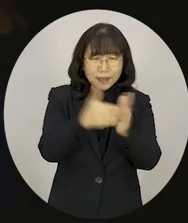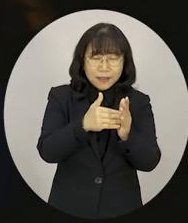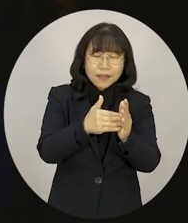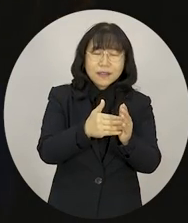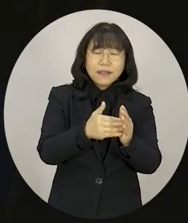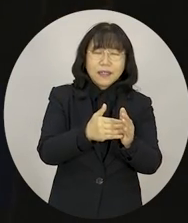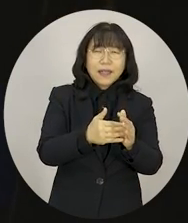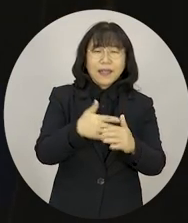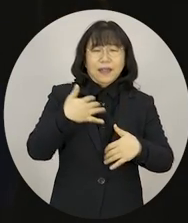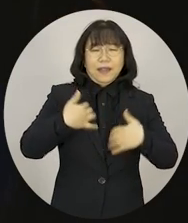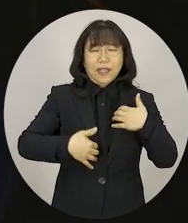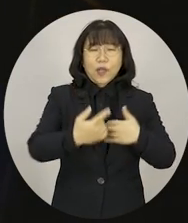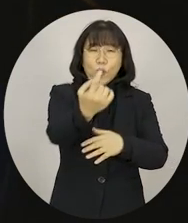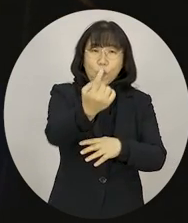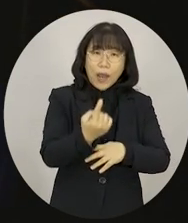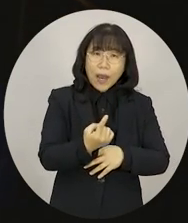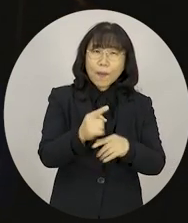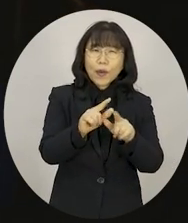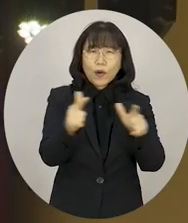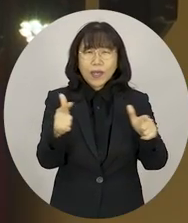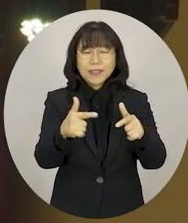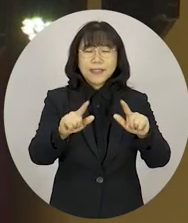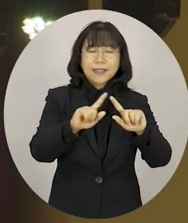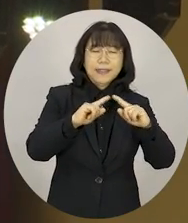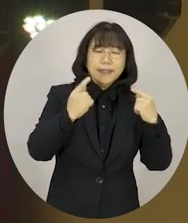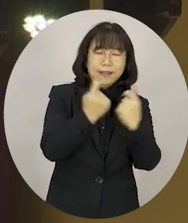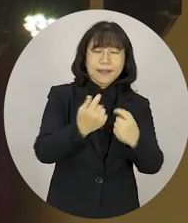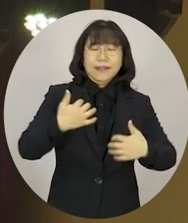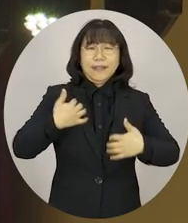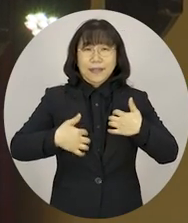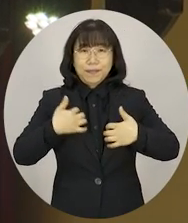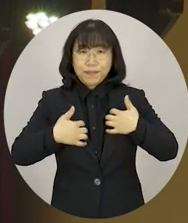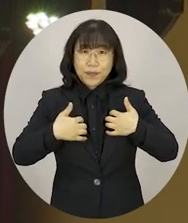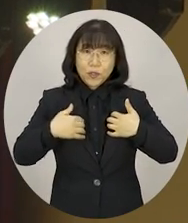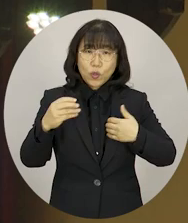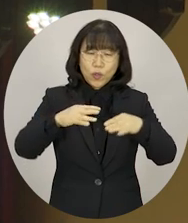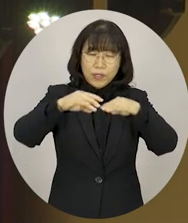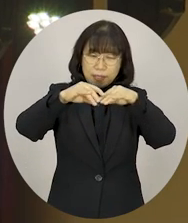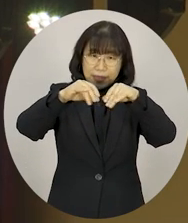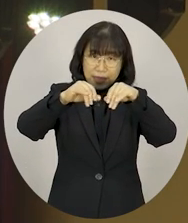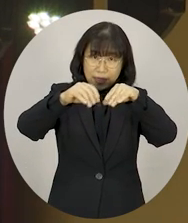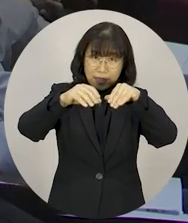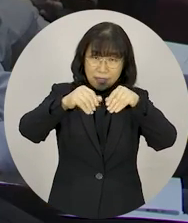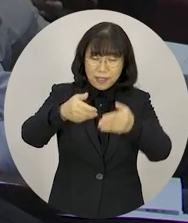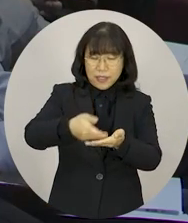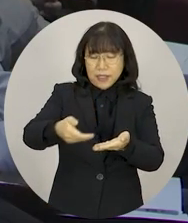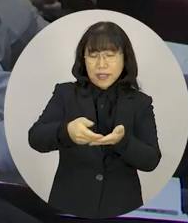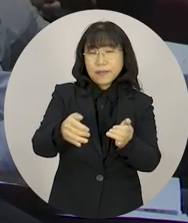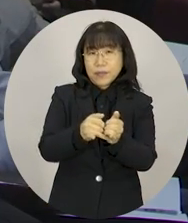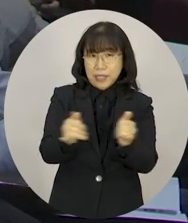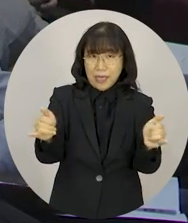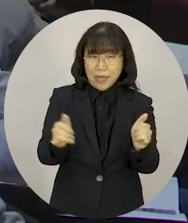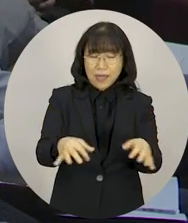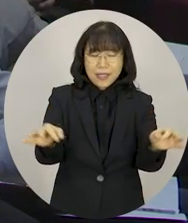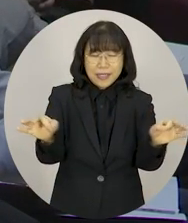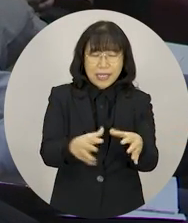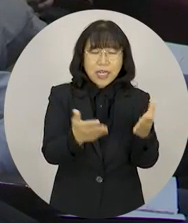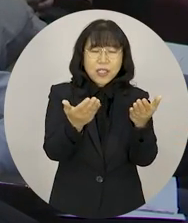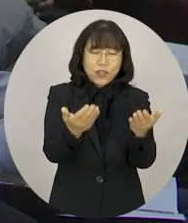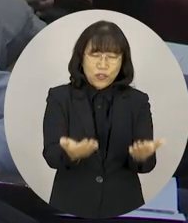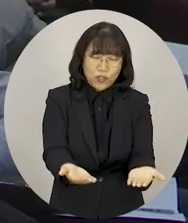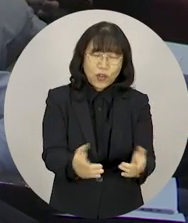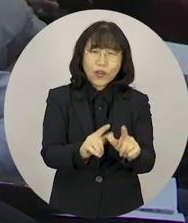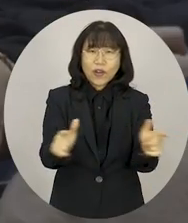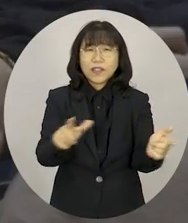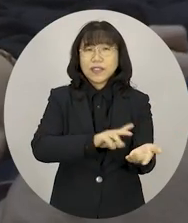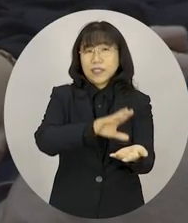낙이 온다를 부제로 문주 크루, 다이아, 버세의 멋진 공연과 샌드 아티스트 양락영의 잠깐